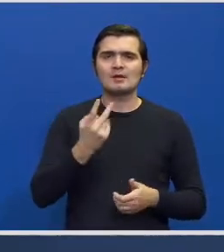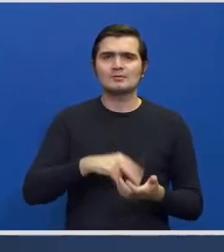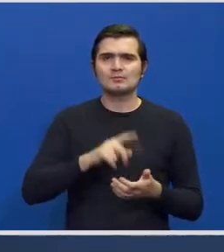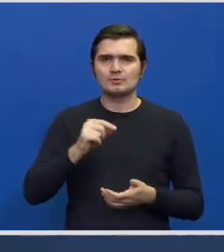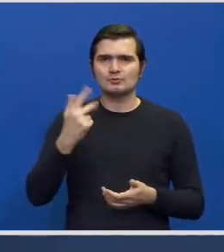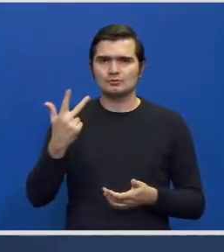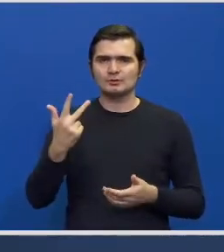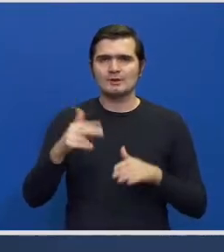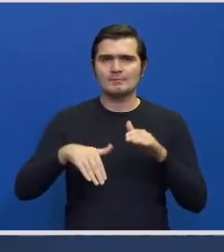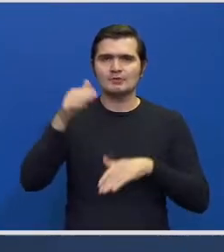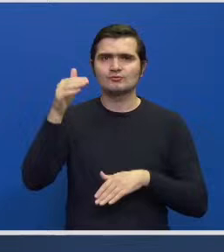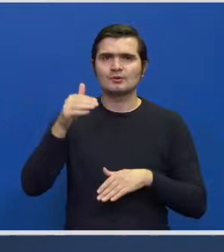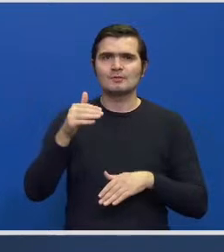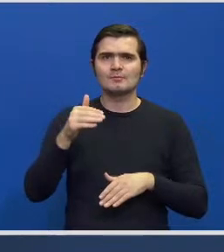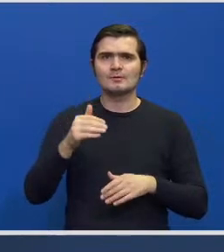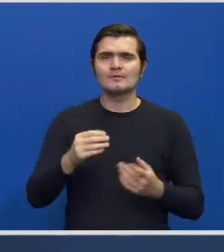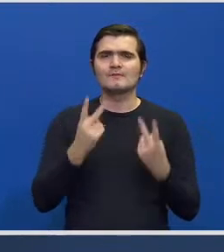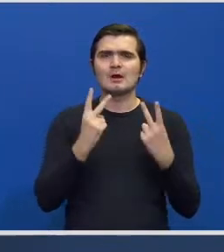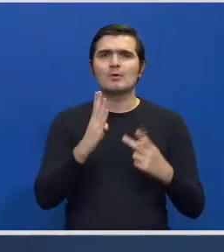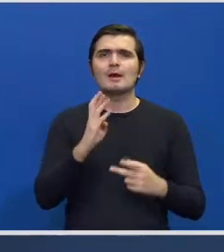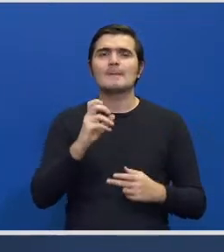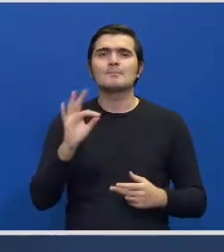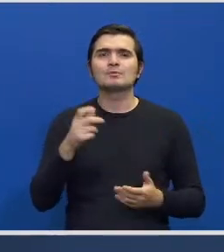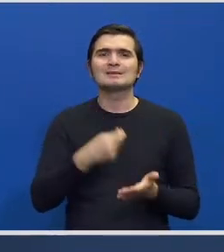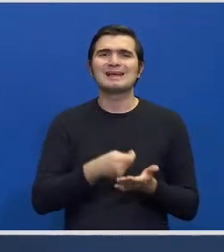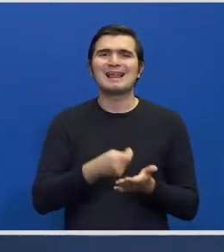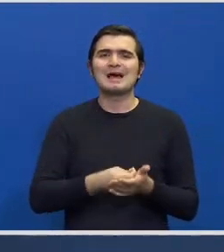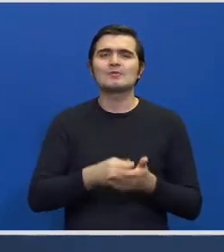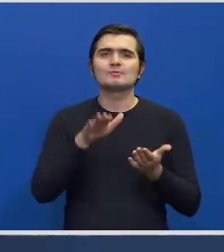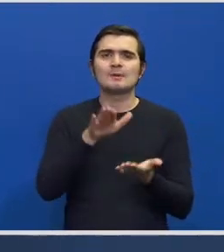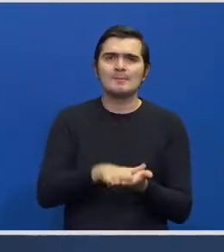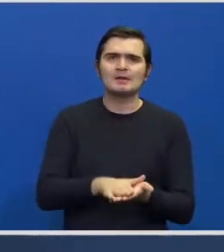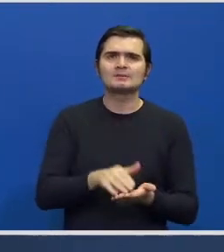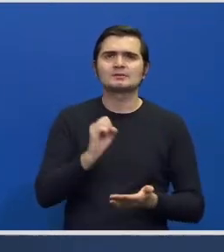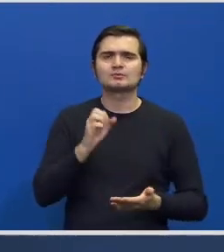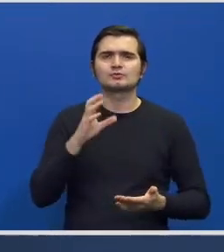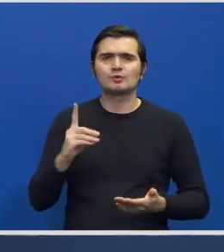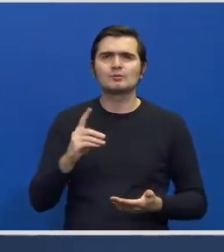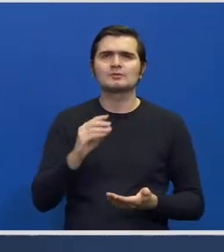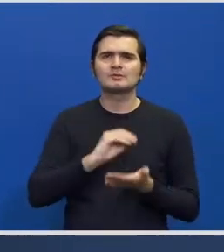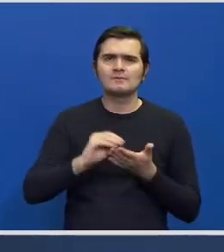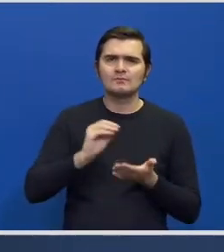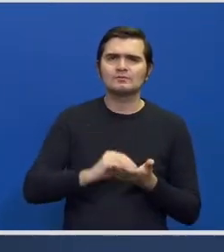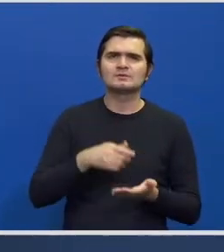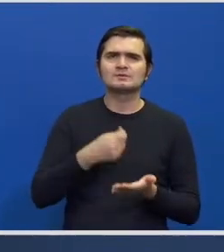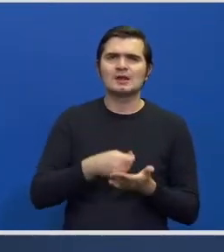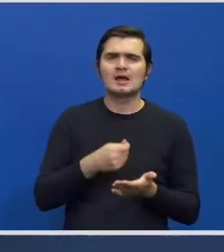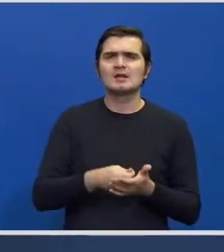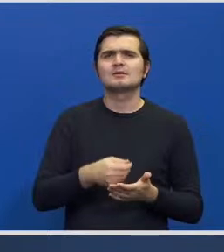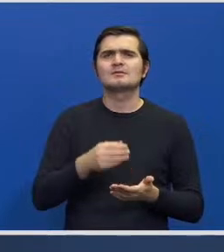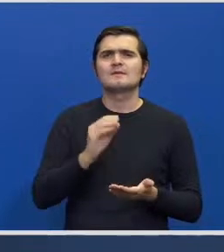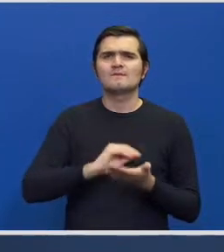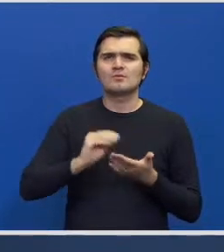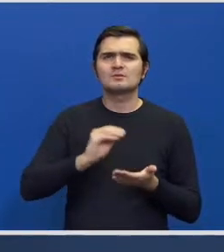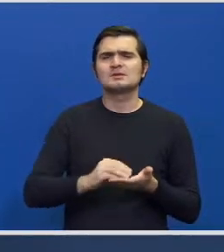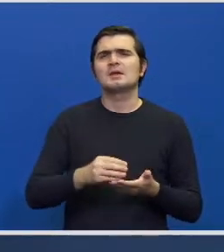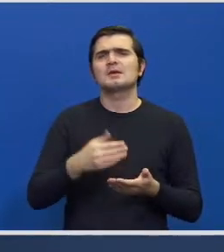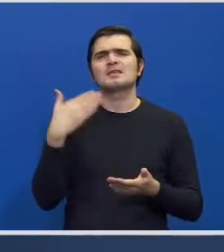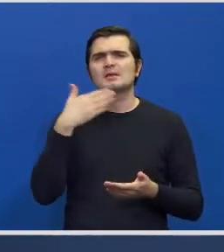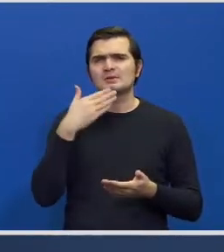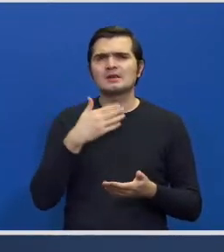început cu data de 1 ianuarie 2023 a cuantumului brut al salariilor de bază, soldelor de funcție, salariilor de